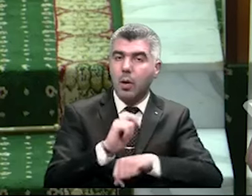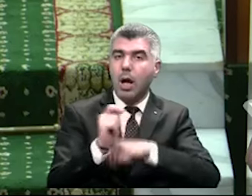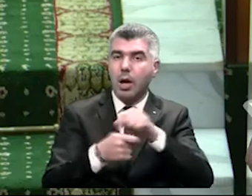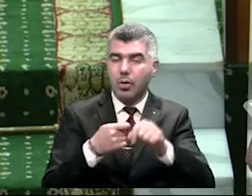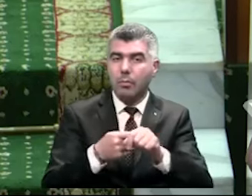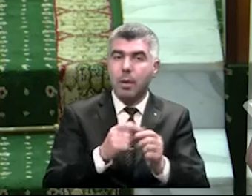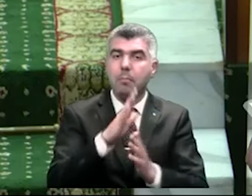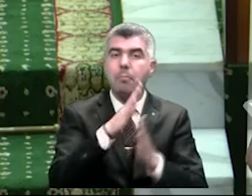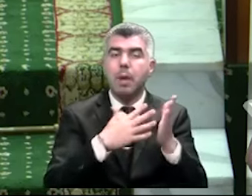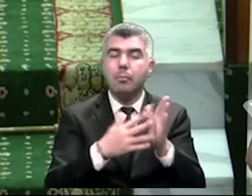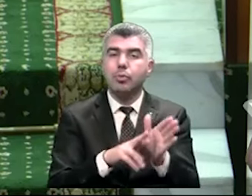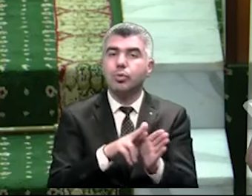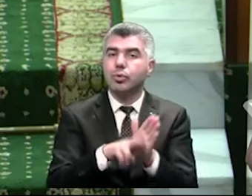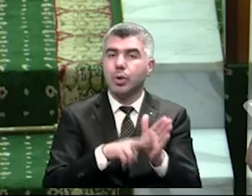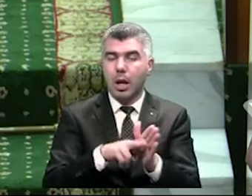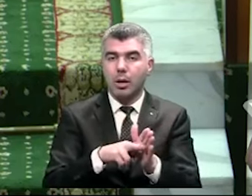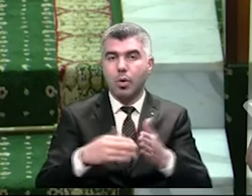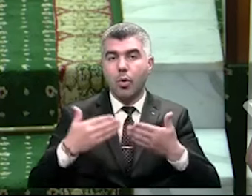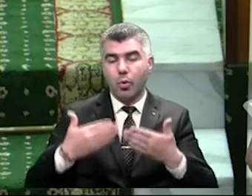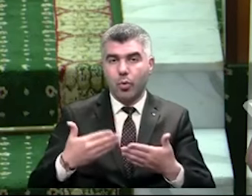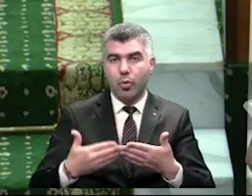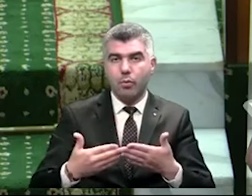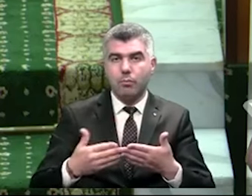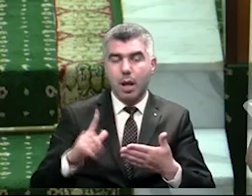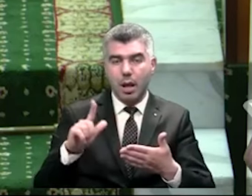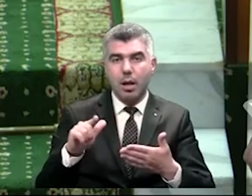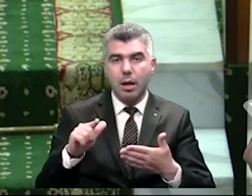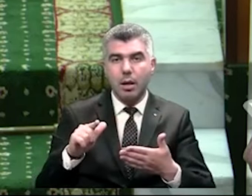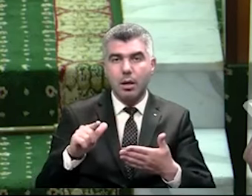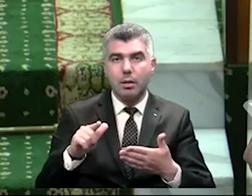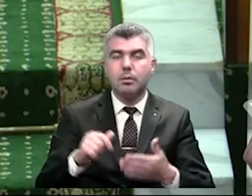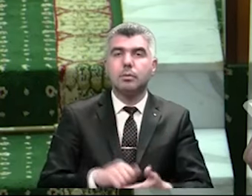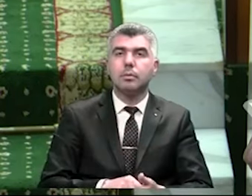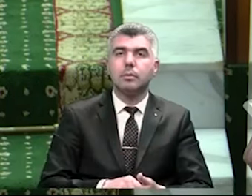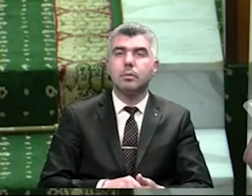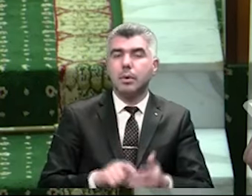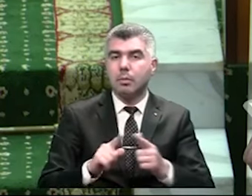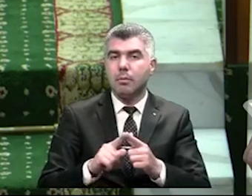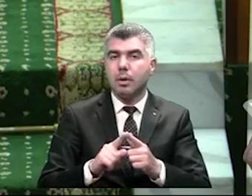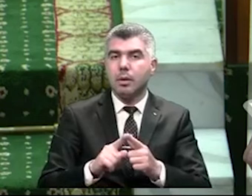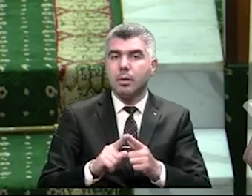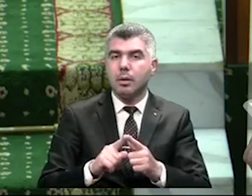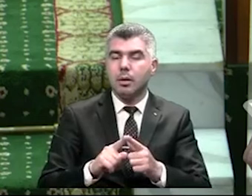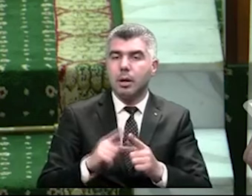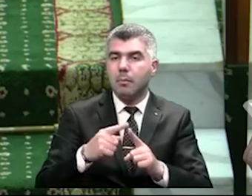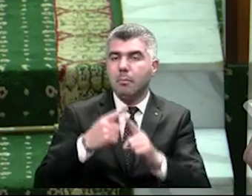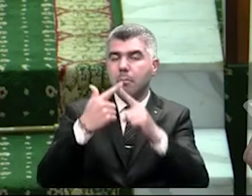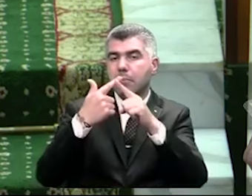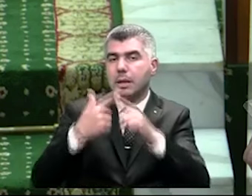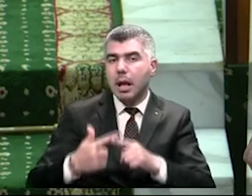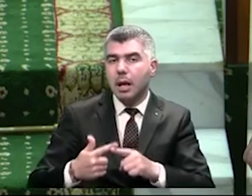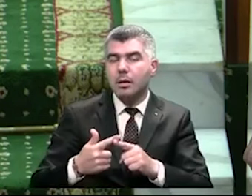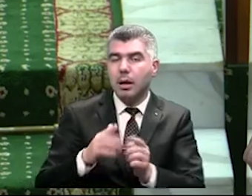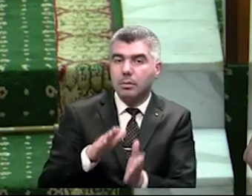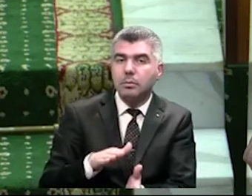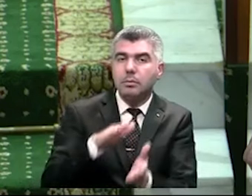برنامج في اطار الجهات اليوم تبين بان العديد من هذه التكاليف المرصد من طرف الجهات من اجل